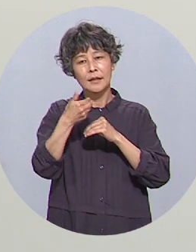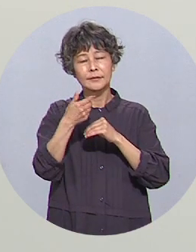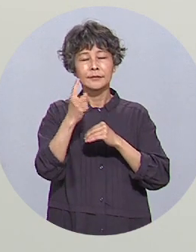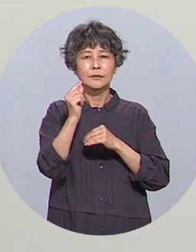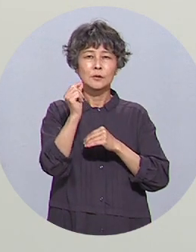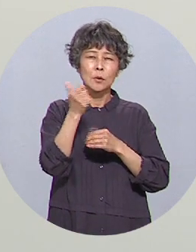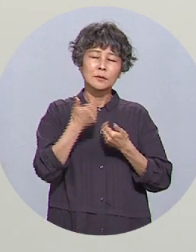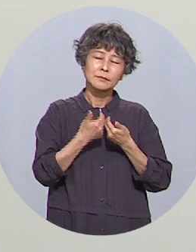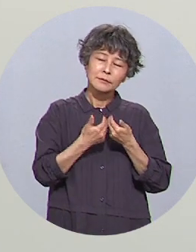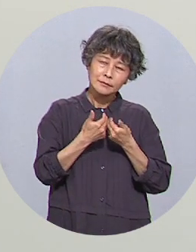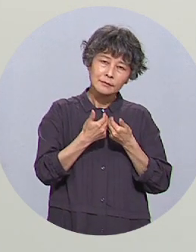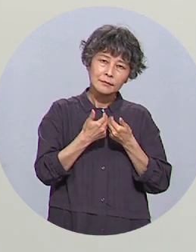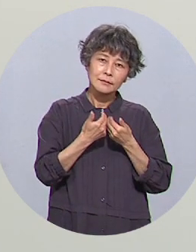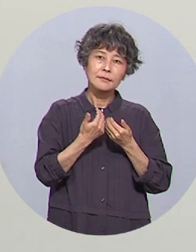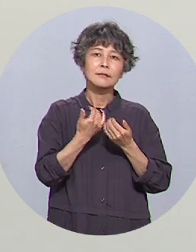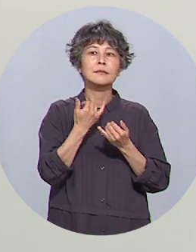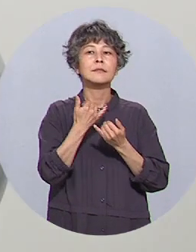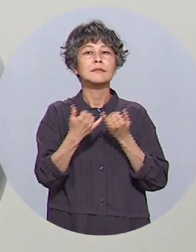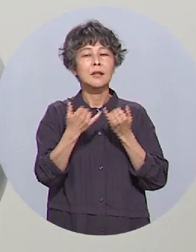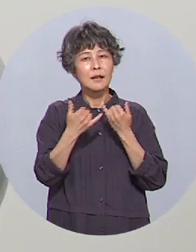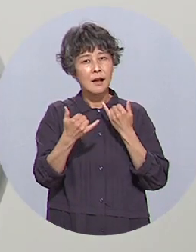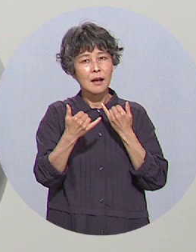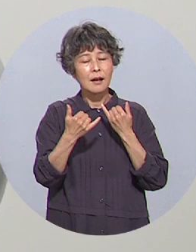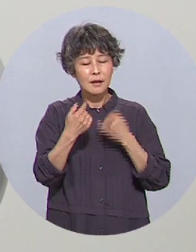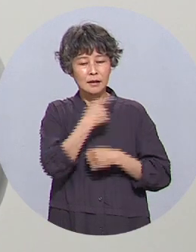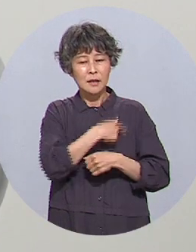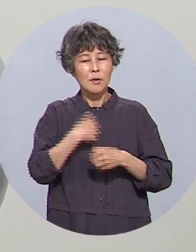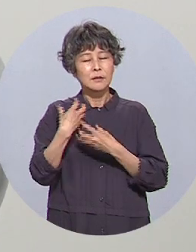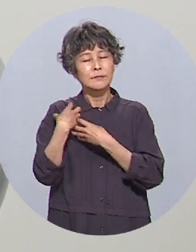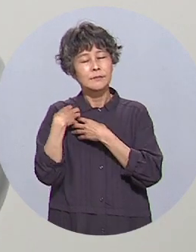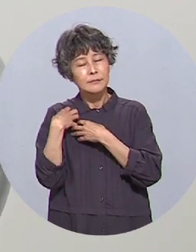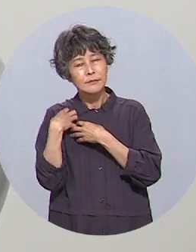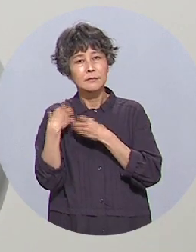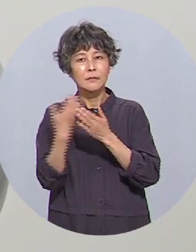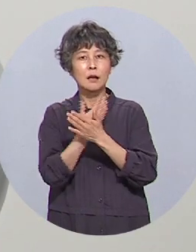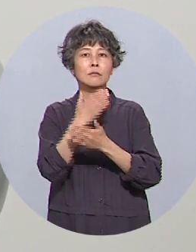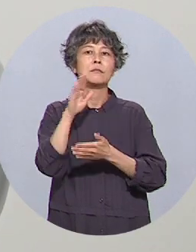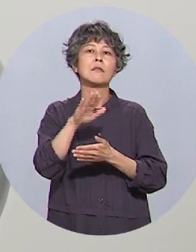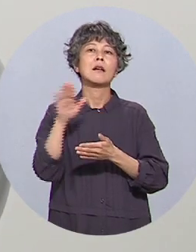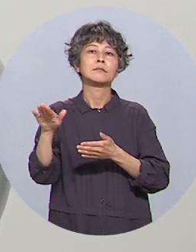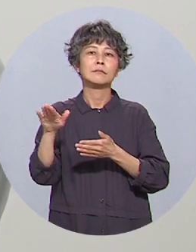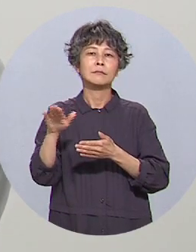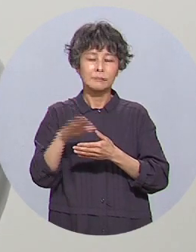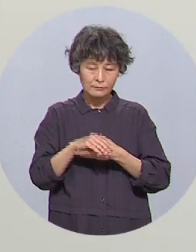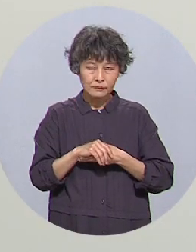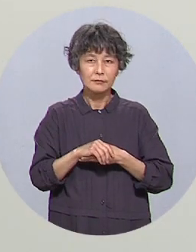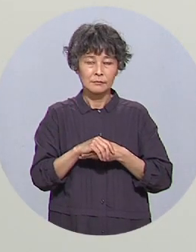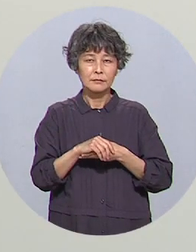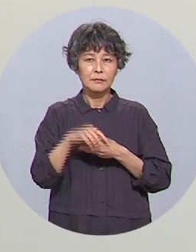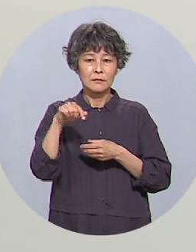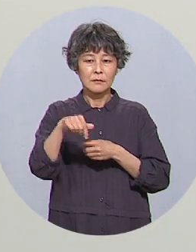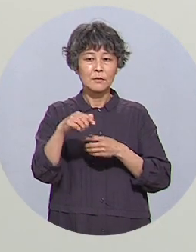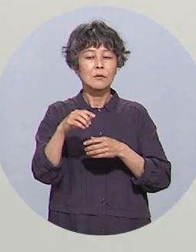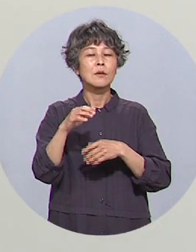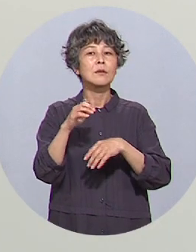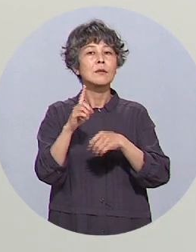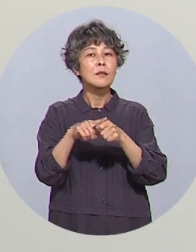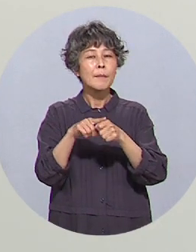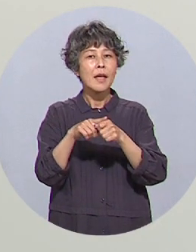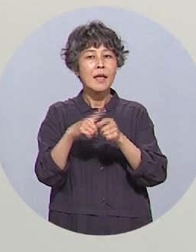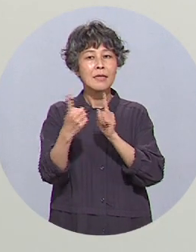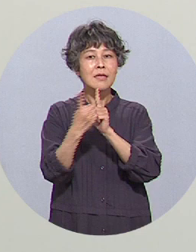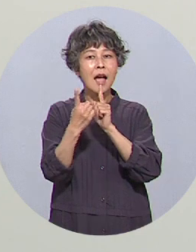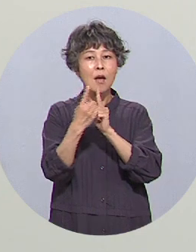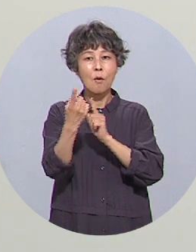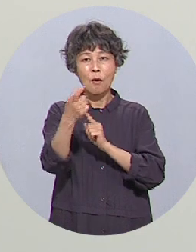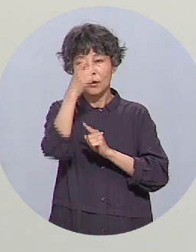っと嫌だなとか、そういった形でですね、精神的負担になってしまうことが多々あったので、そういった形でやはり対応